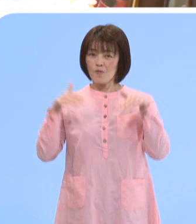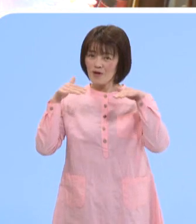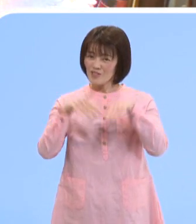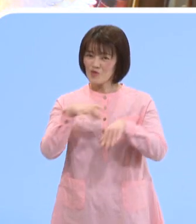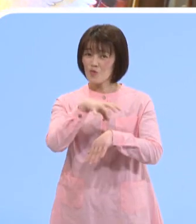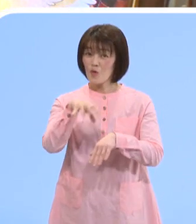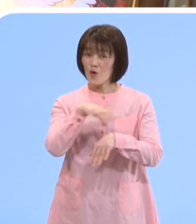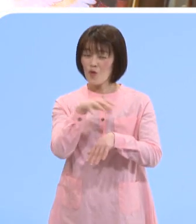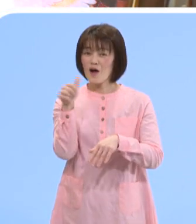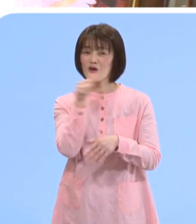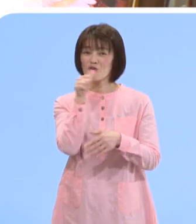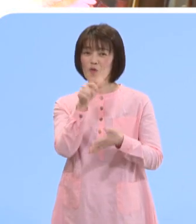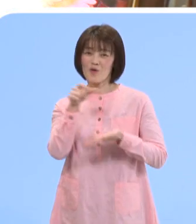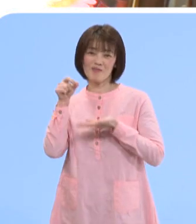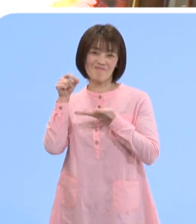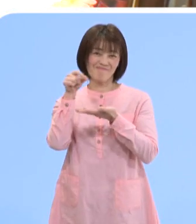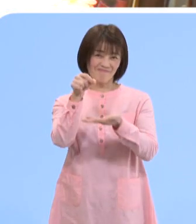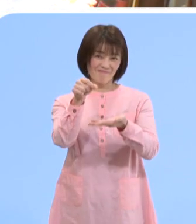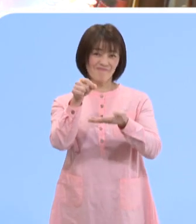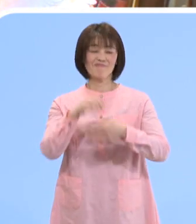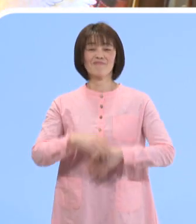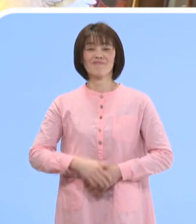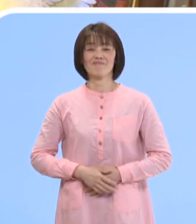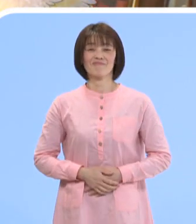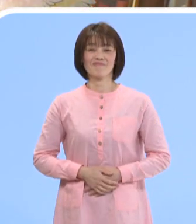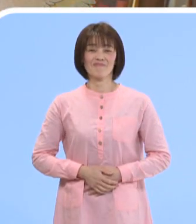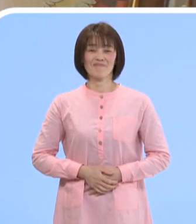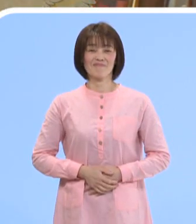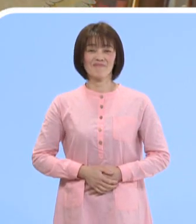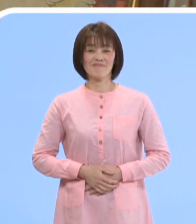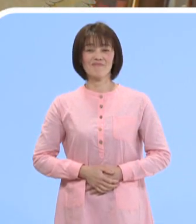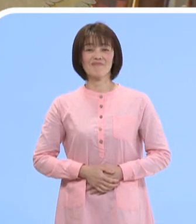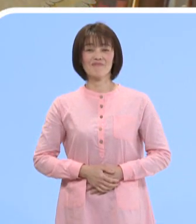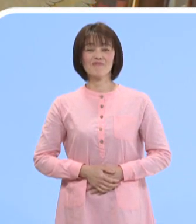今回はその注目ポイントを紹介しちゃいます。